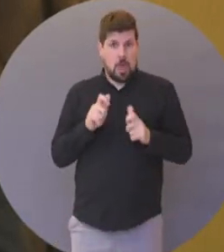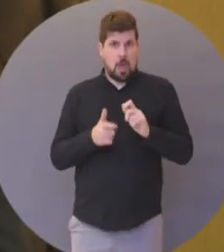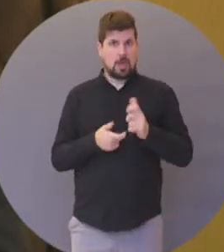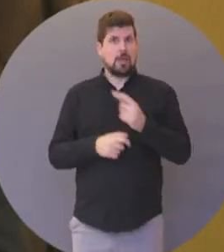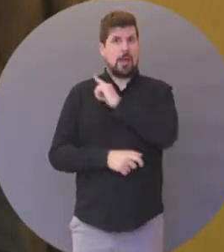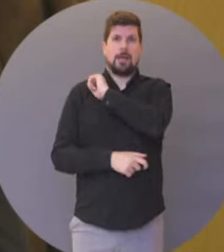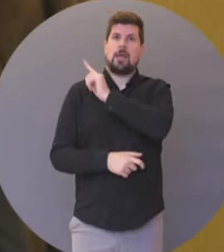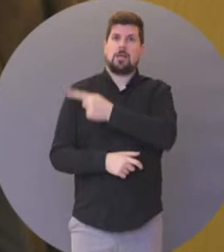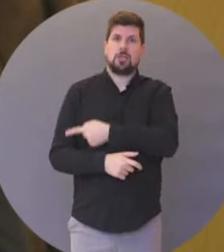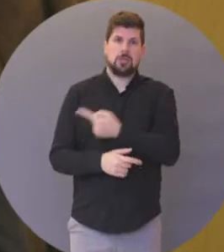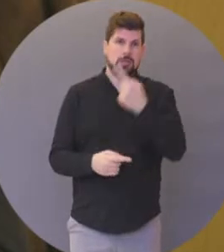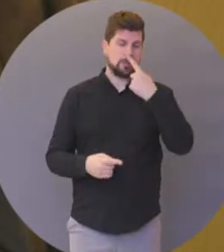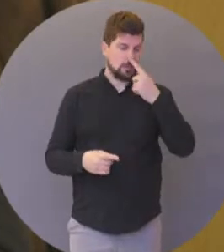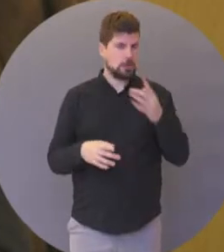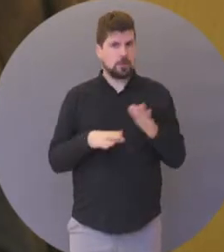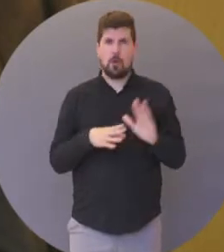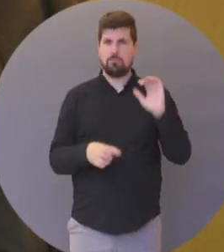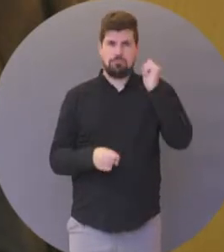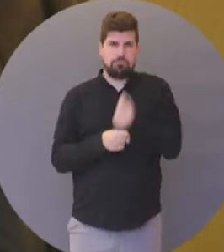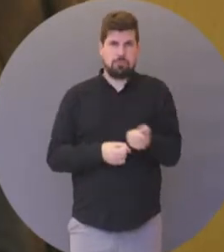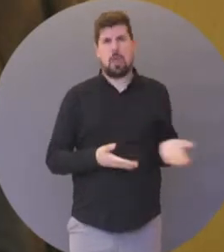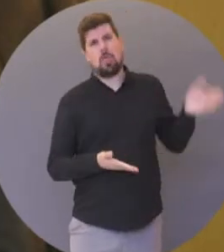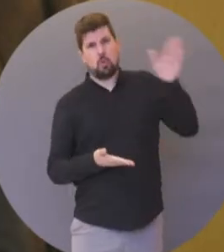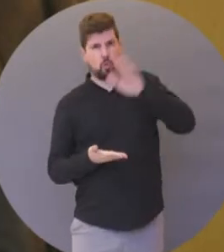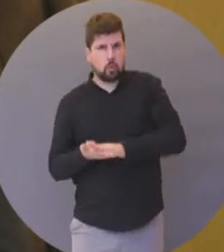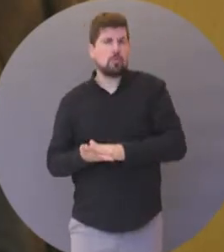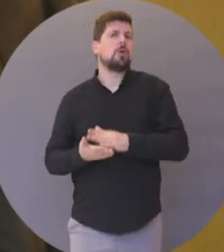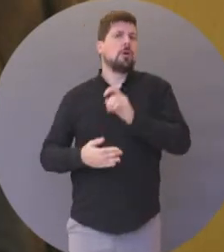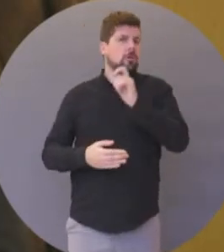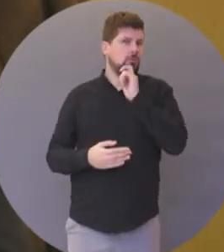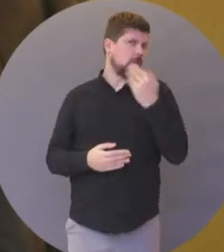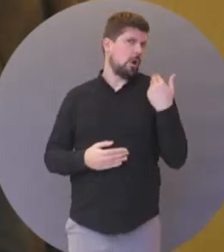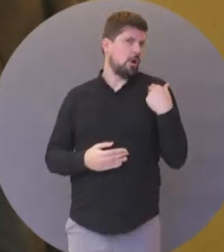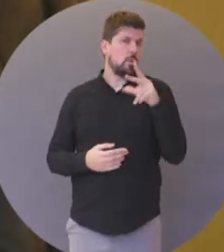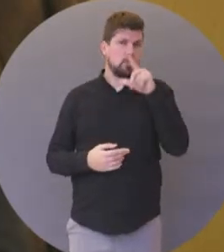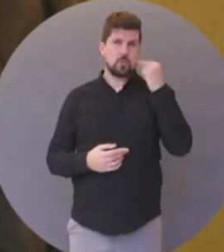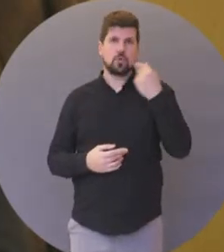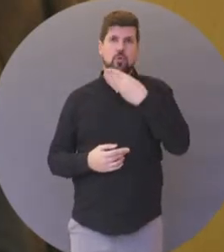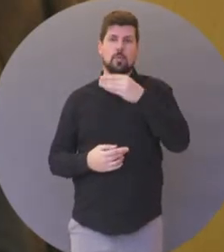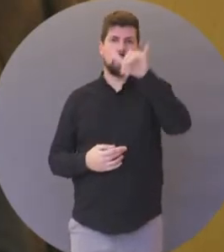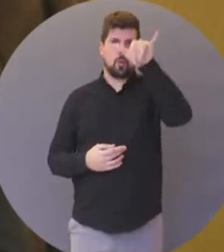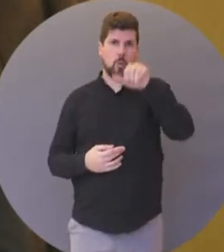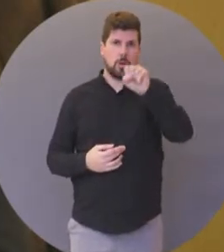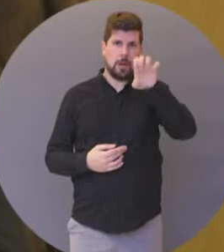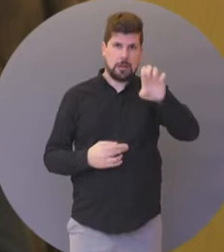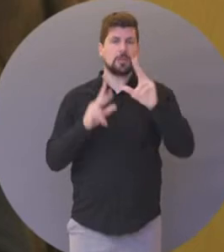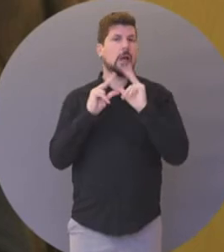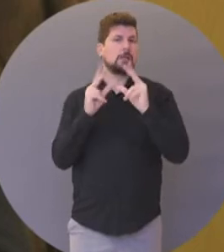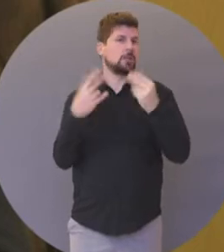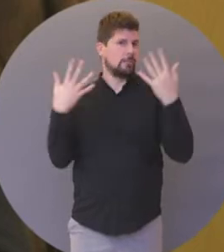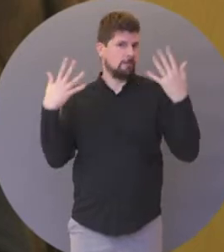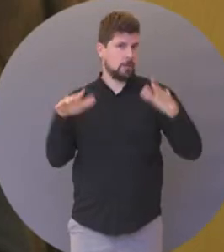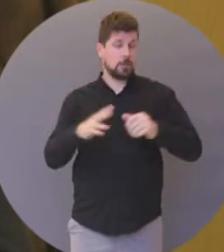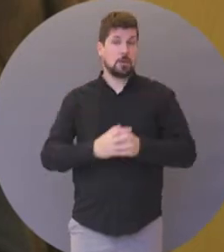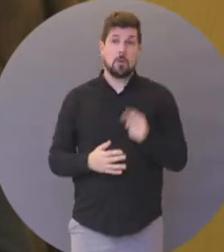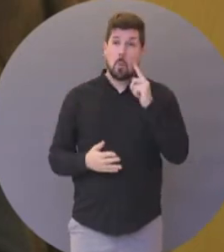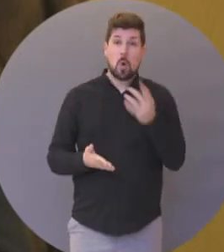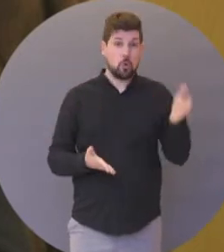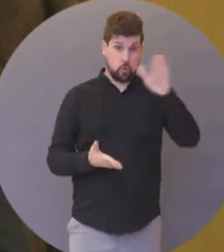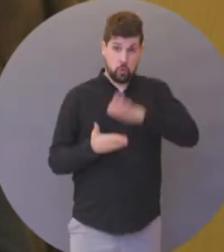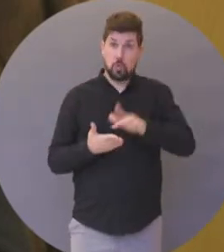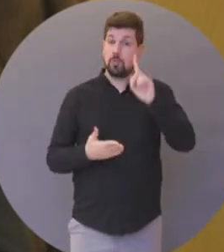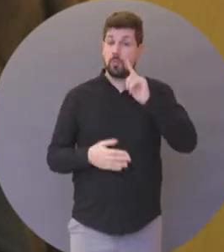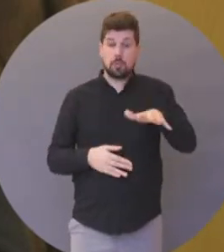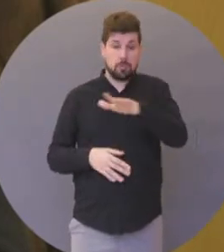une sorte double peine ça a été très bien expliqué aussi par Joachim Moïse ce matin une double peine pour de très nombreuses habitants de